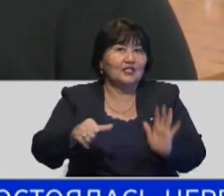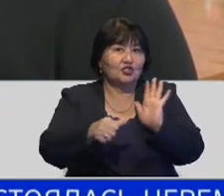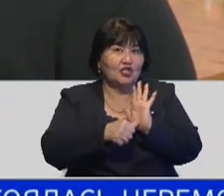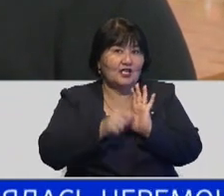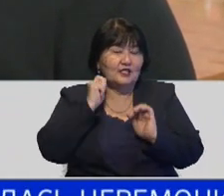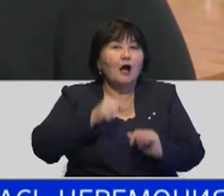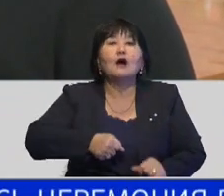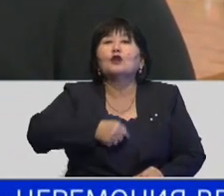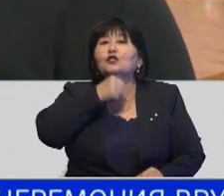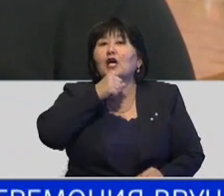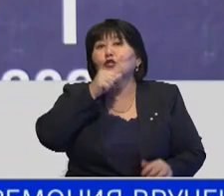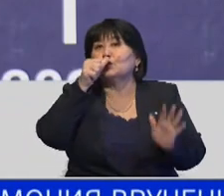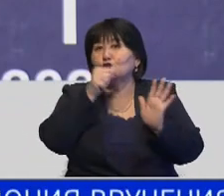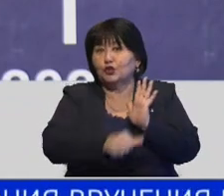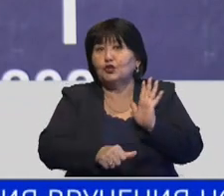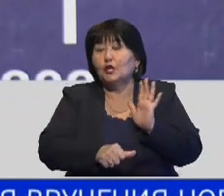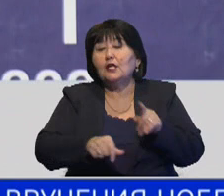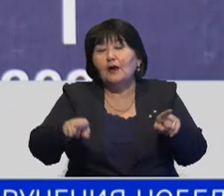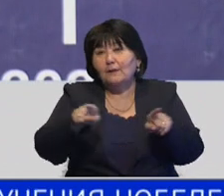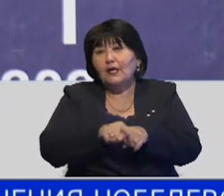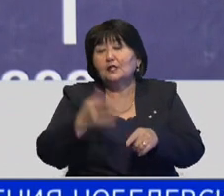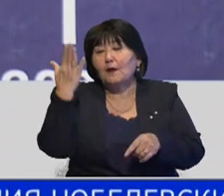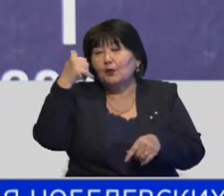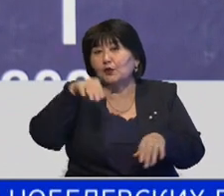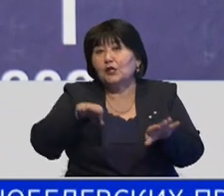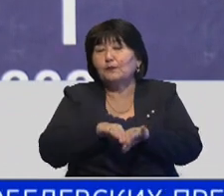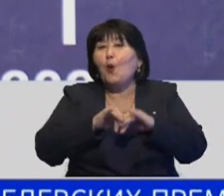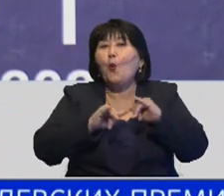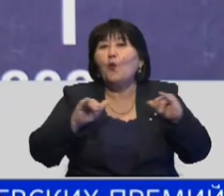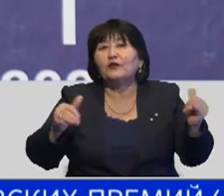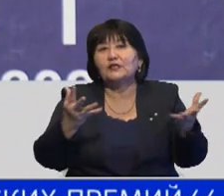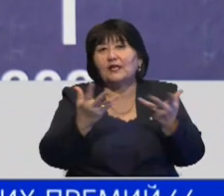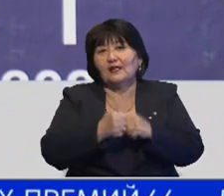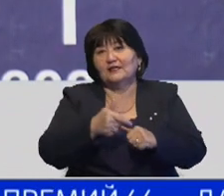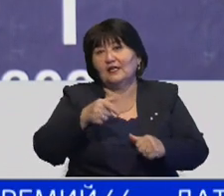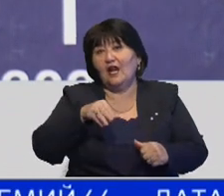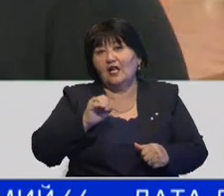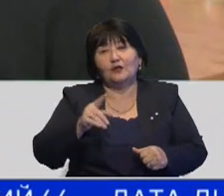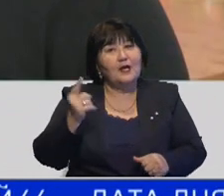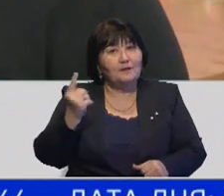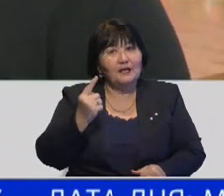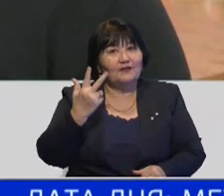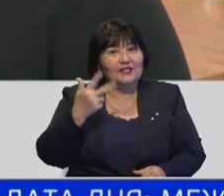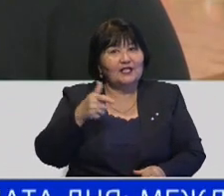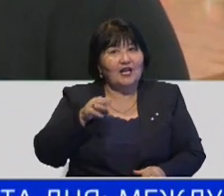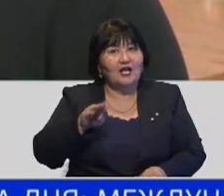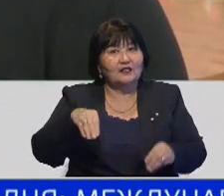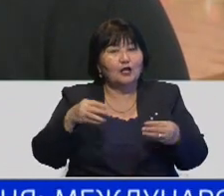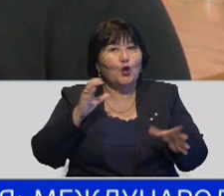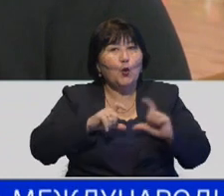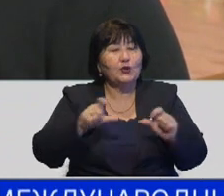лет, старшему 60. По сравнению с прошлым годом увеличилось количество грантов. В первые 3 гранта были от